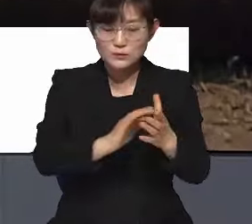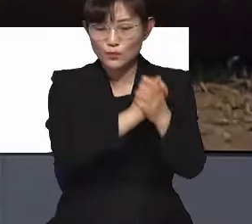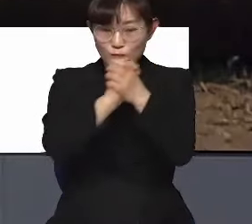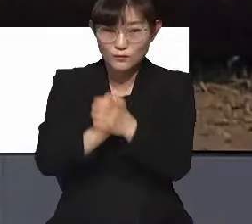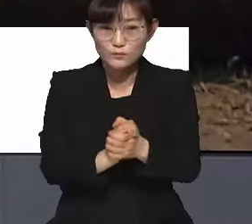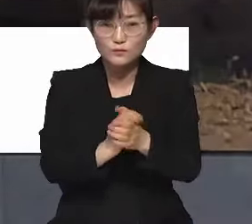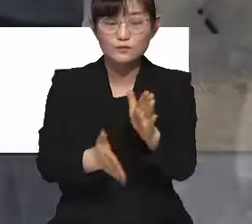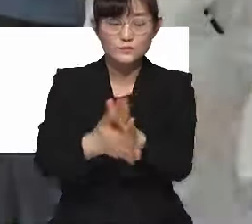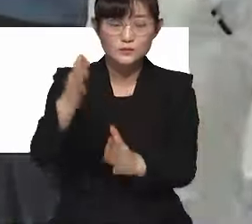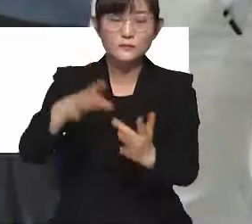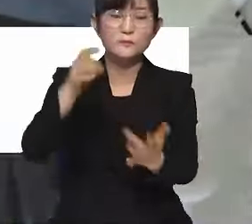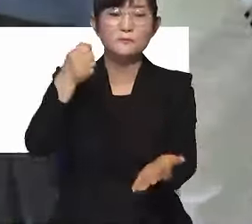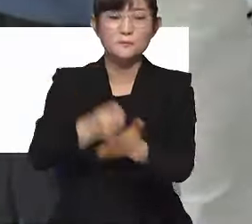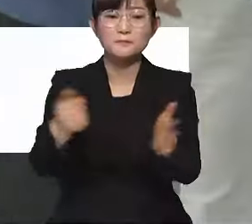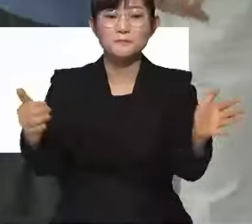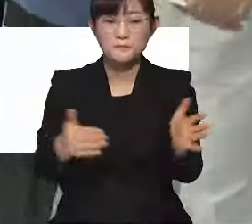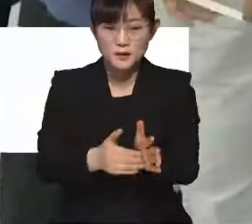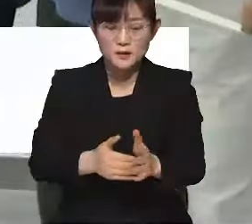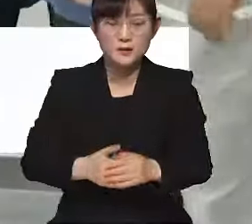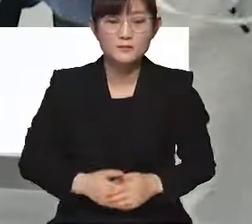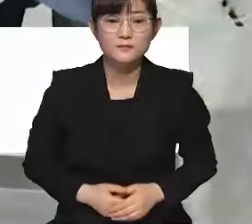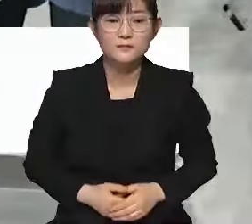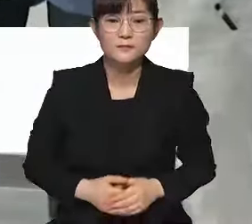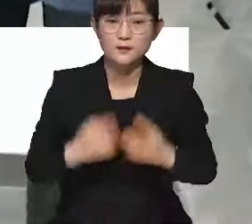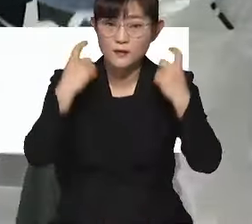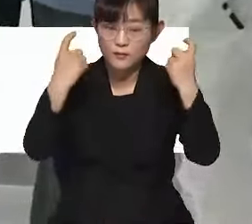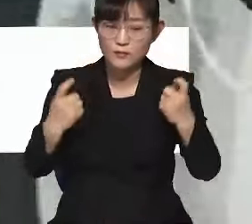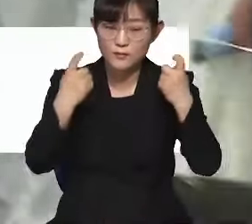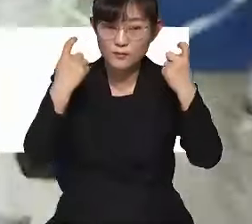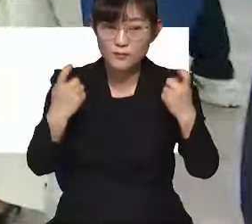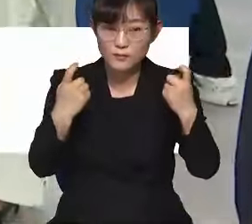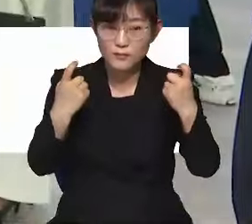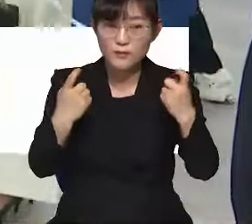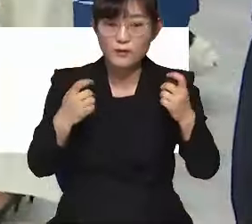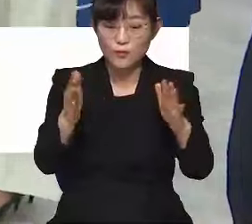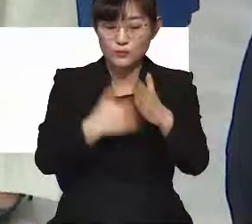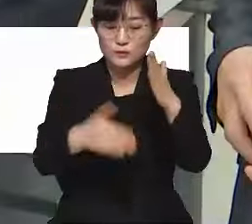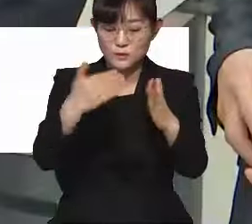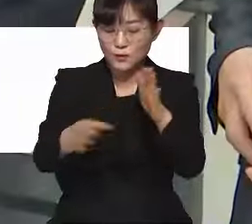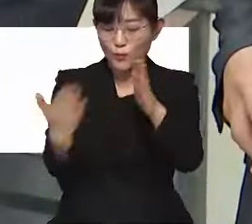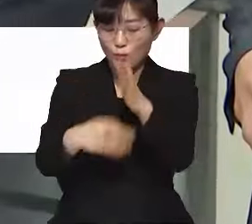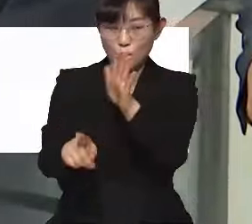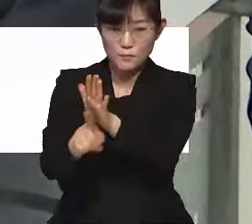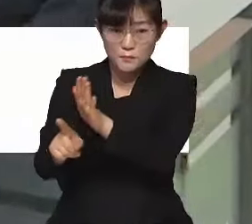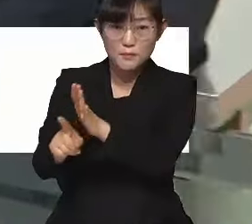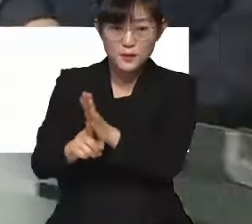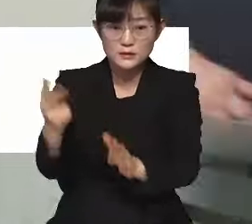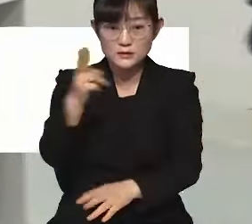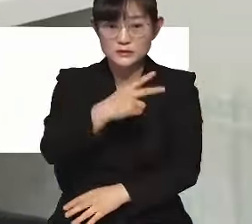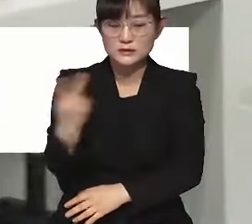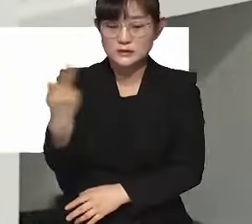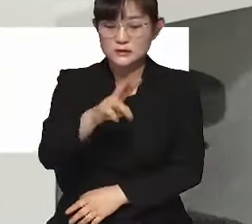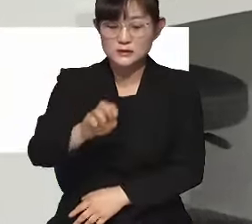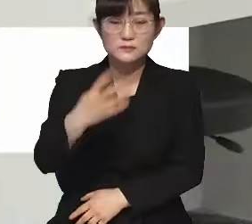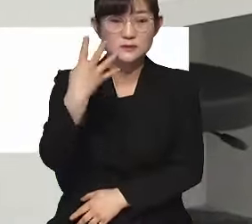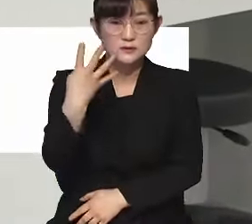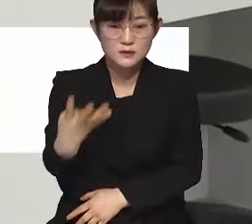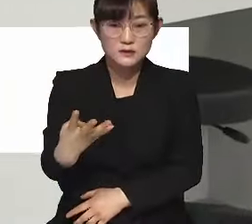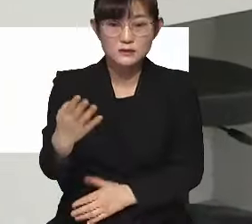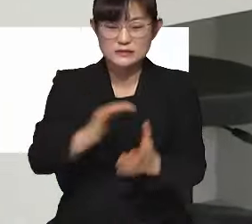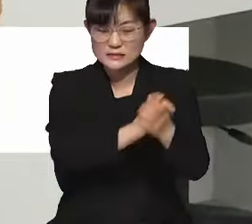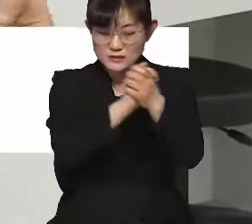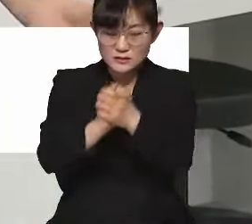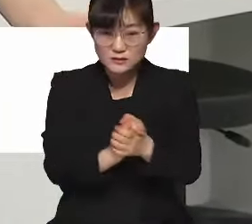선정됐습니다. 문화체육관광부는 한국관광공사와 함께 공모를 거쳐 2024년 반려동물 친화